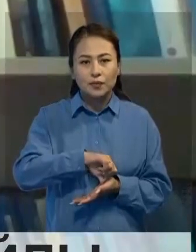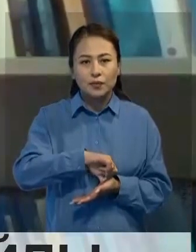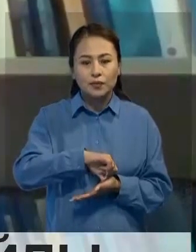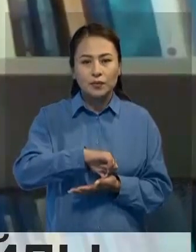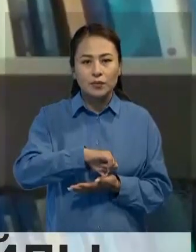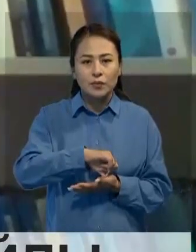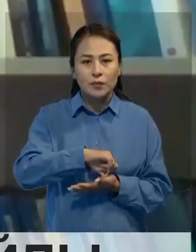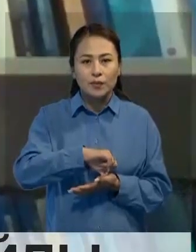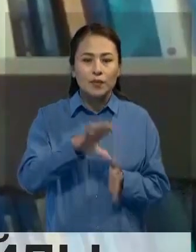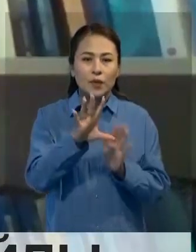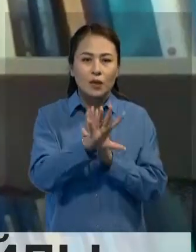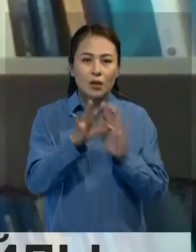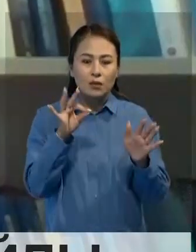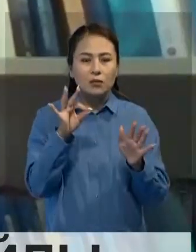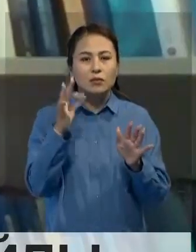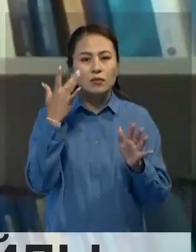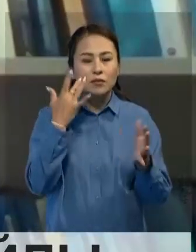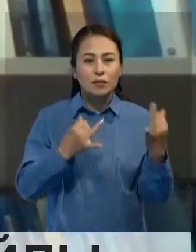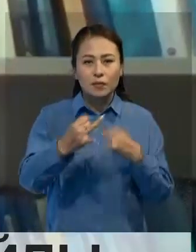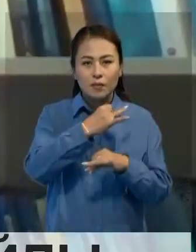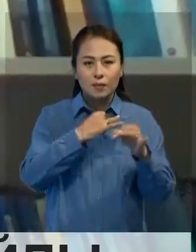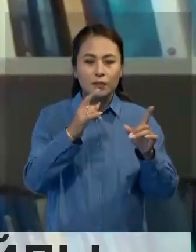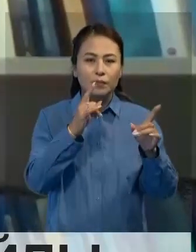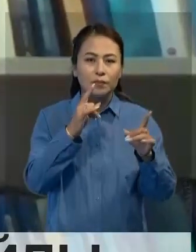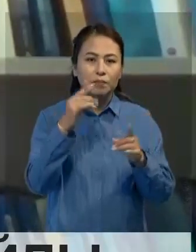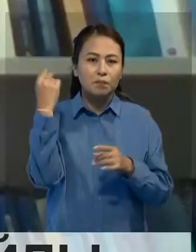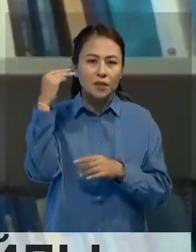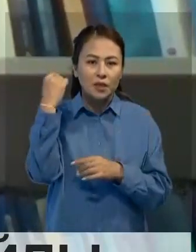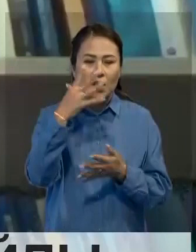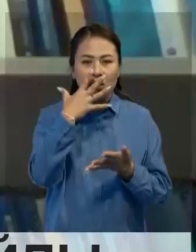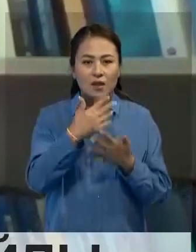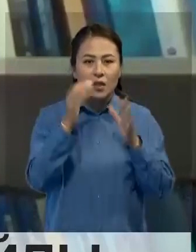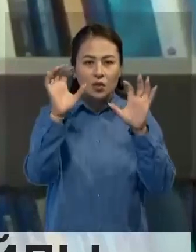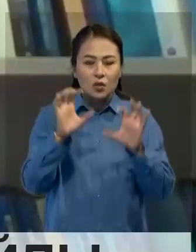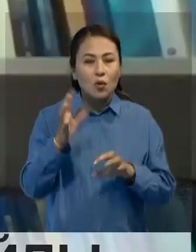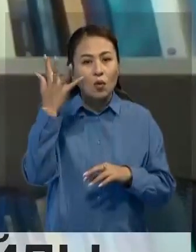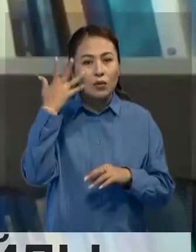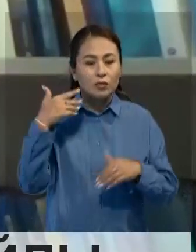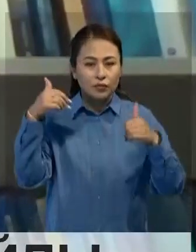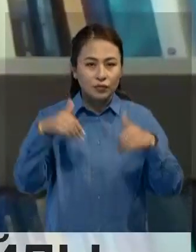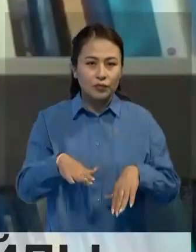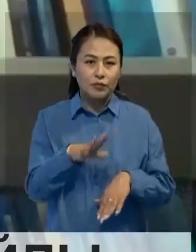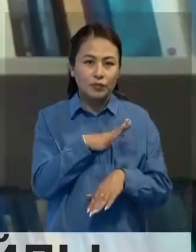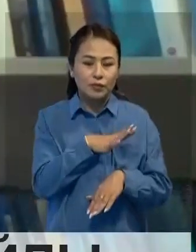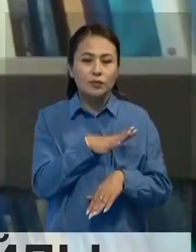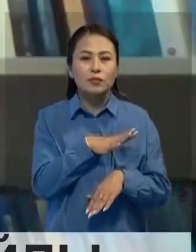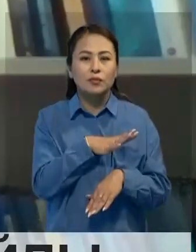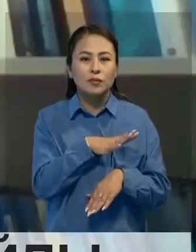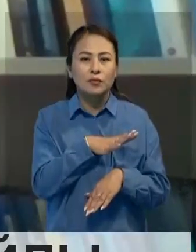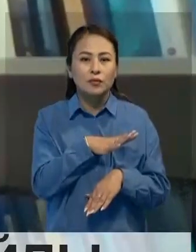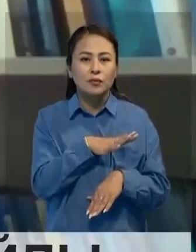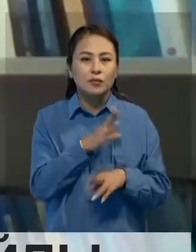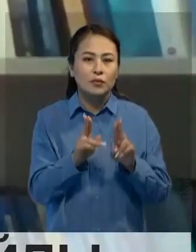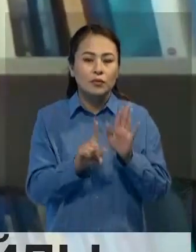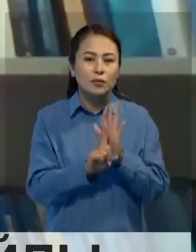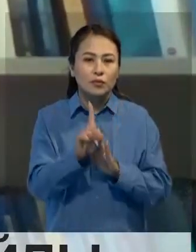оның тағайындауы, сенат, мәжіліс, оны президент, ол мына конституциялық заң қабылданған кейін ғана осындай